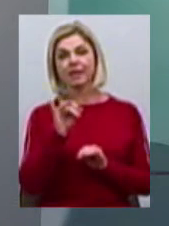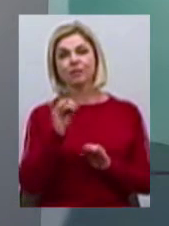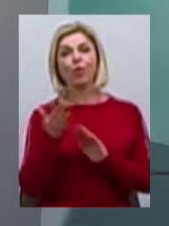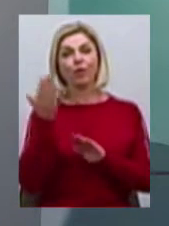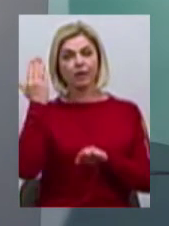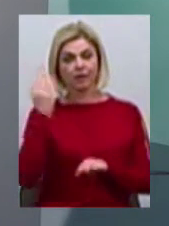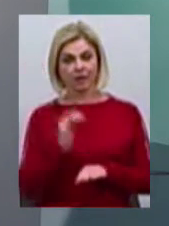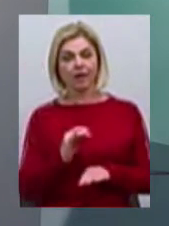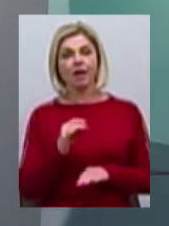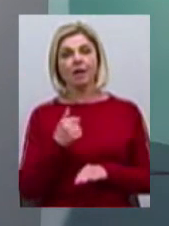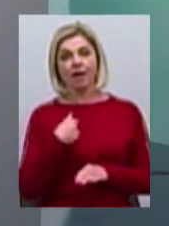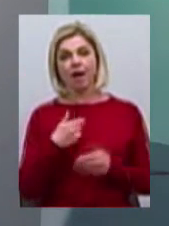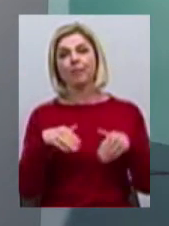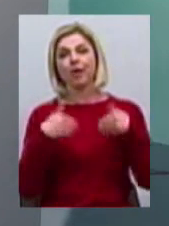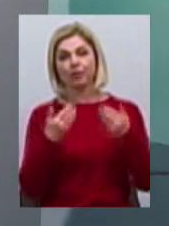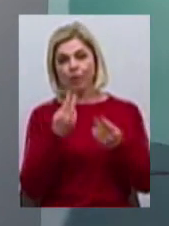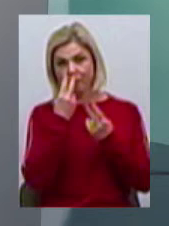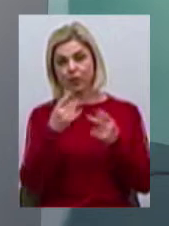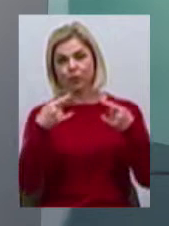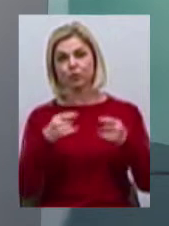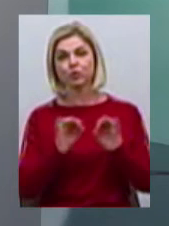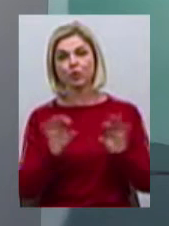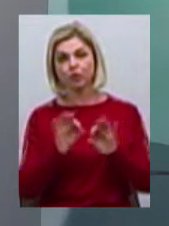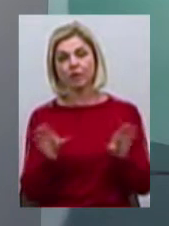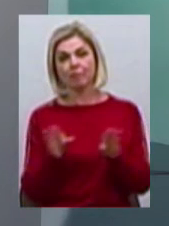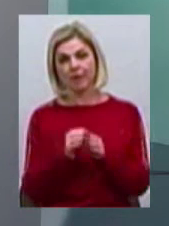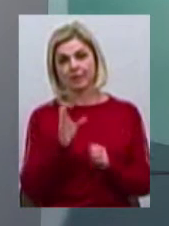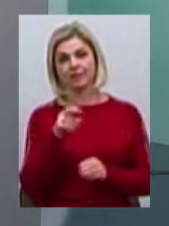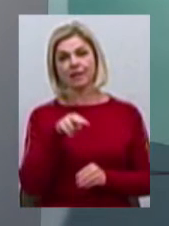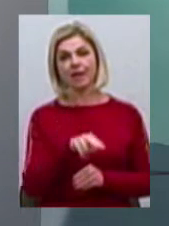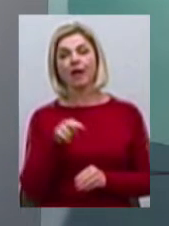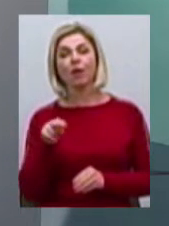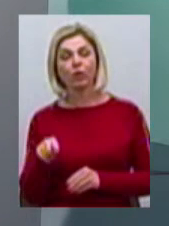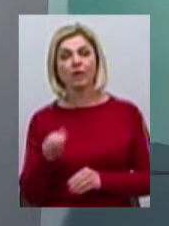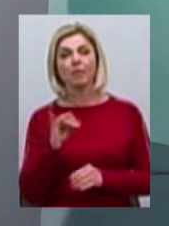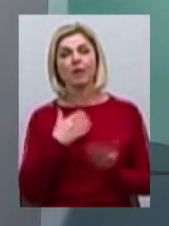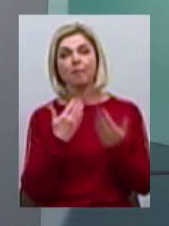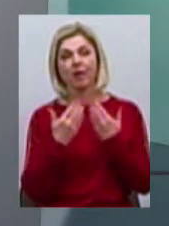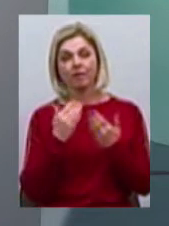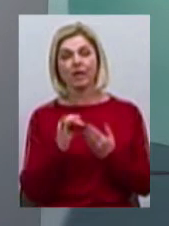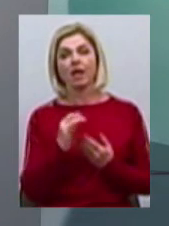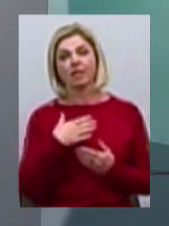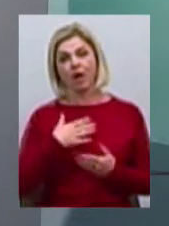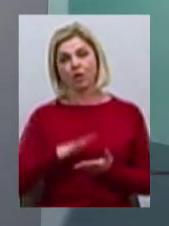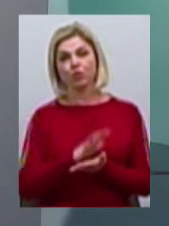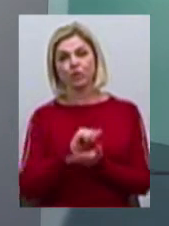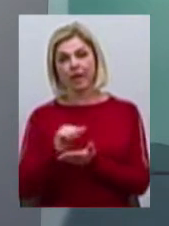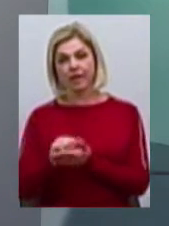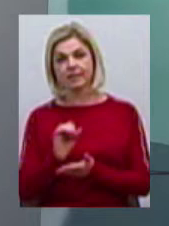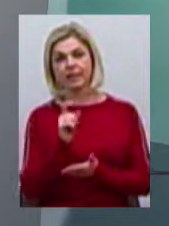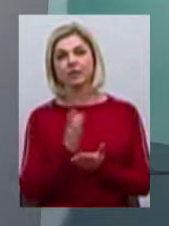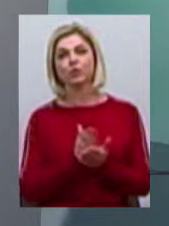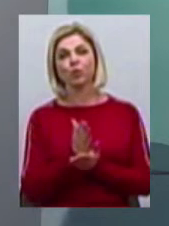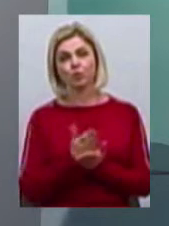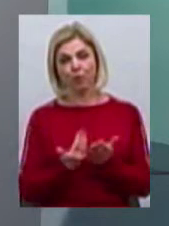пропоную переглянути сюжет. Сьогодні з Ларисою Леонідівною поспілкувалися наші колеги зі служби новин Катерина Балєєва та